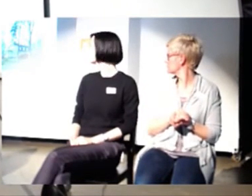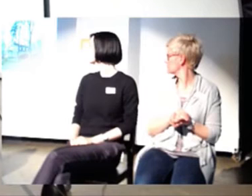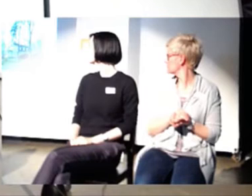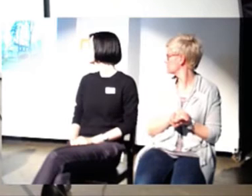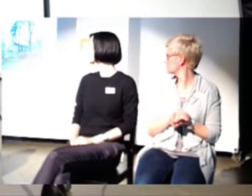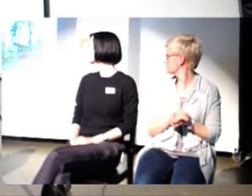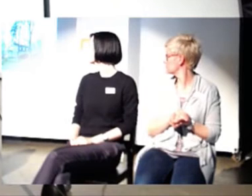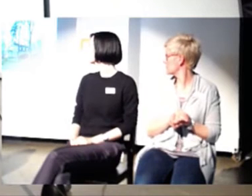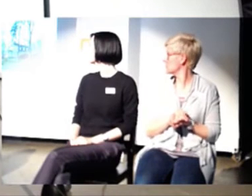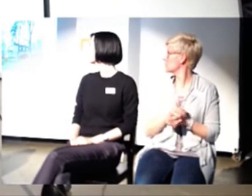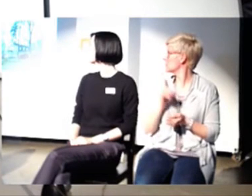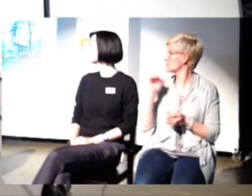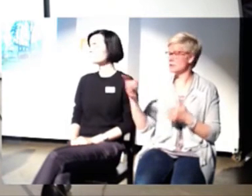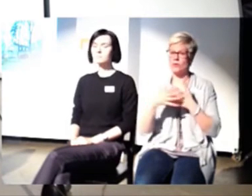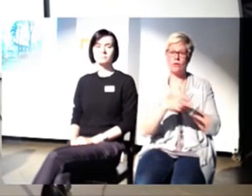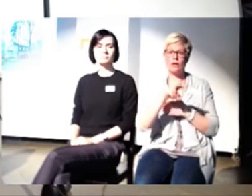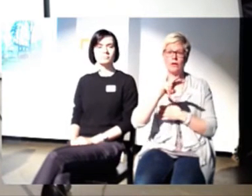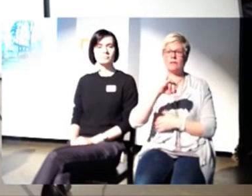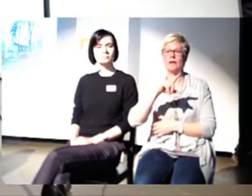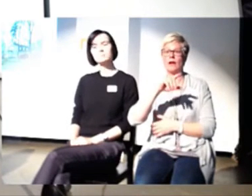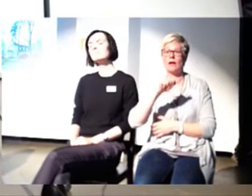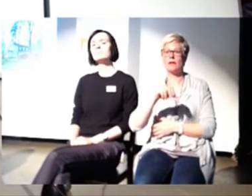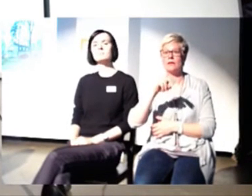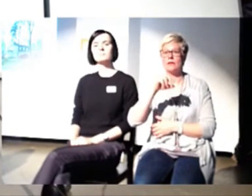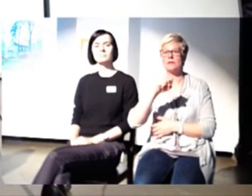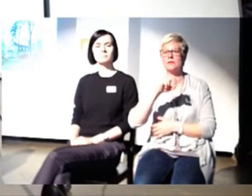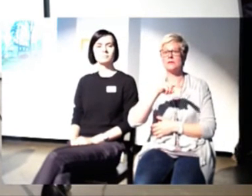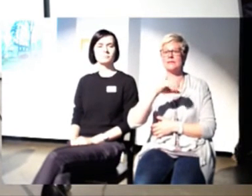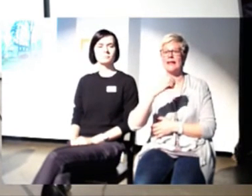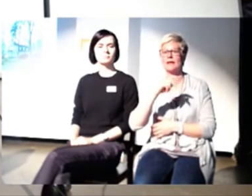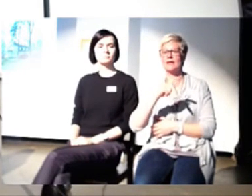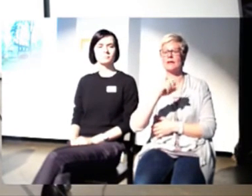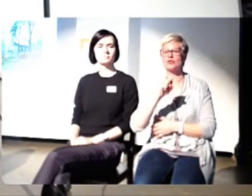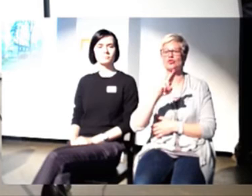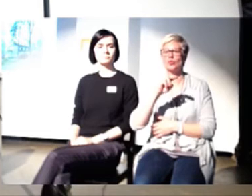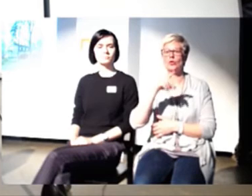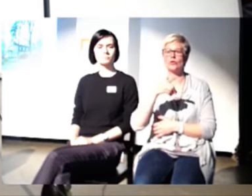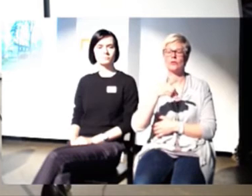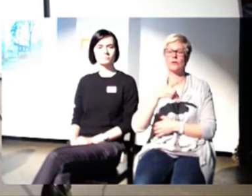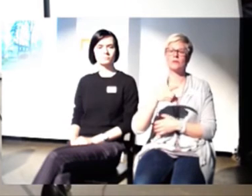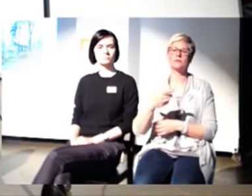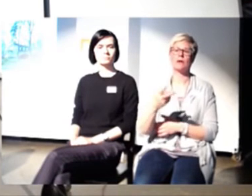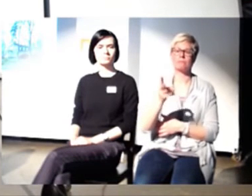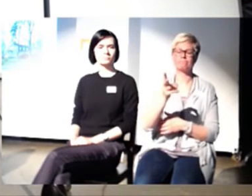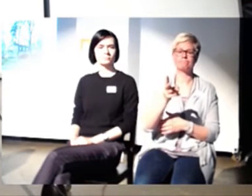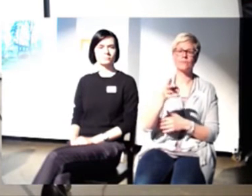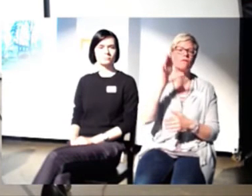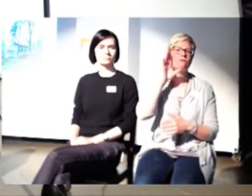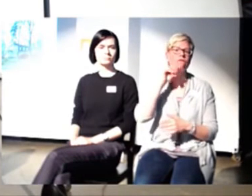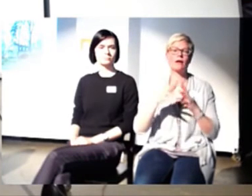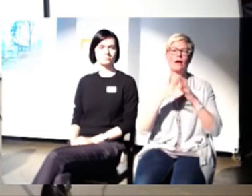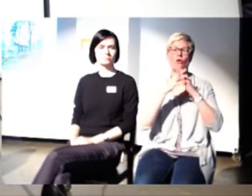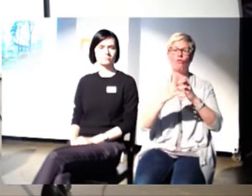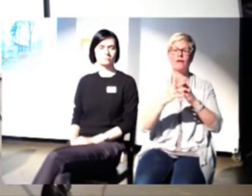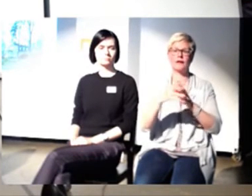Tässä kuvassa näkyy Villa Snäcksund, joka on tosiaan tämmöinen vanha kaksikerroksinen huvila. Ja tähän tosiaan